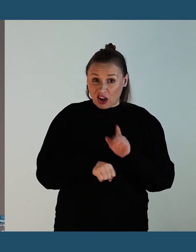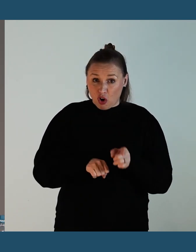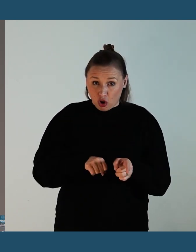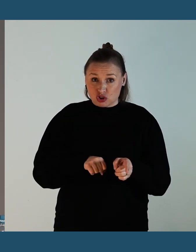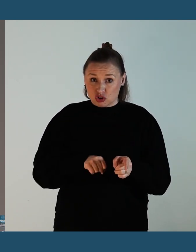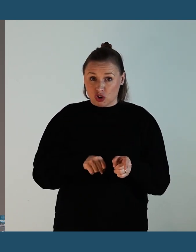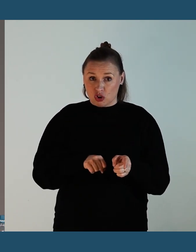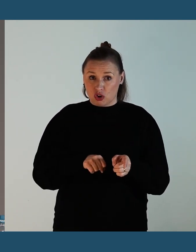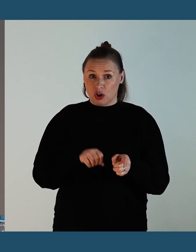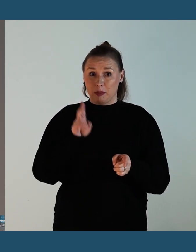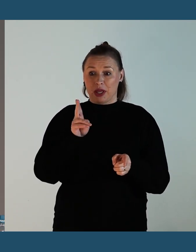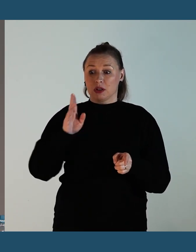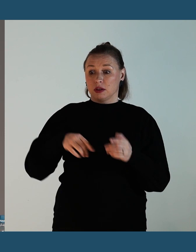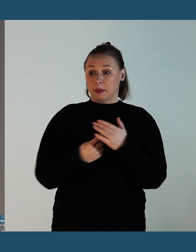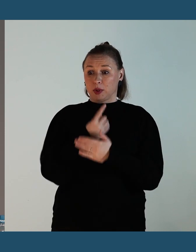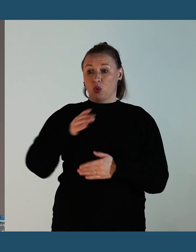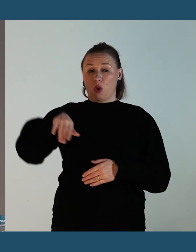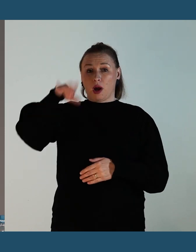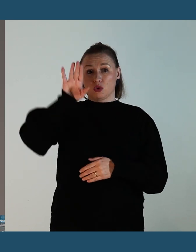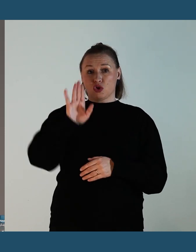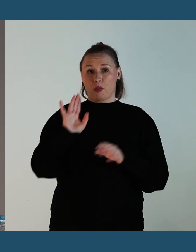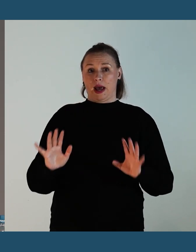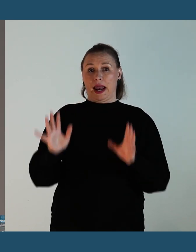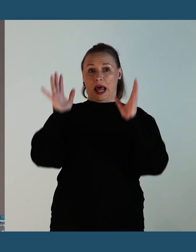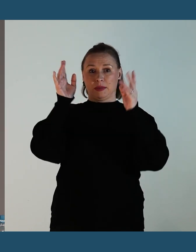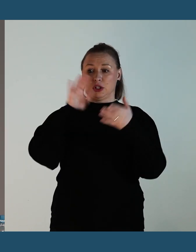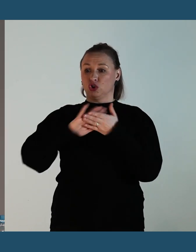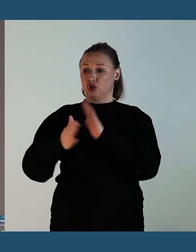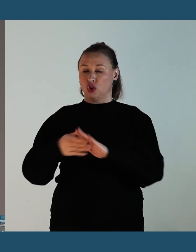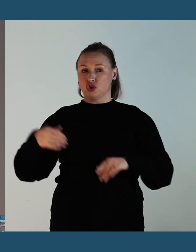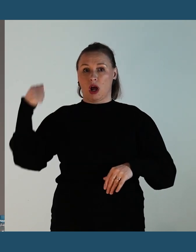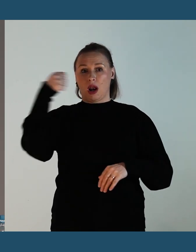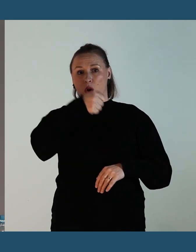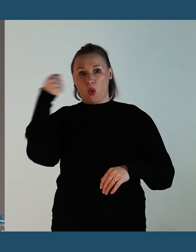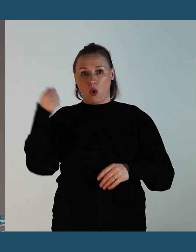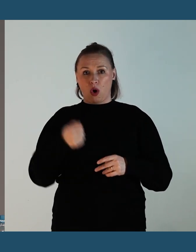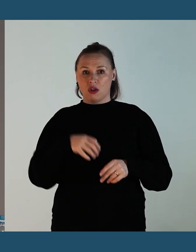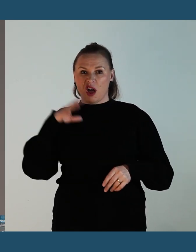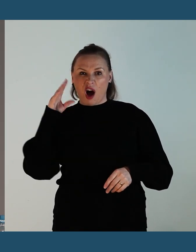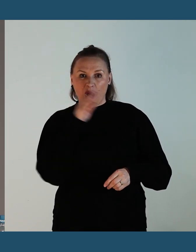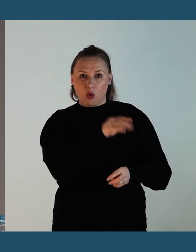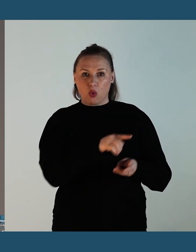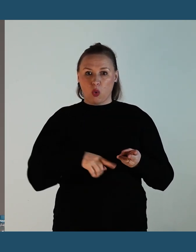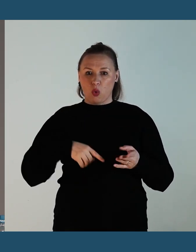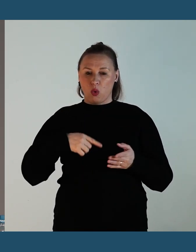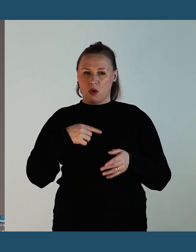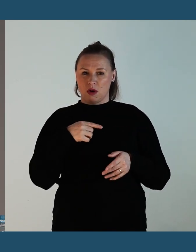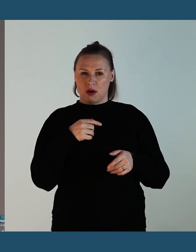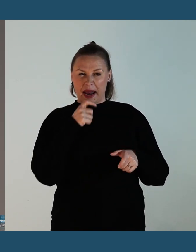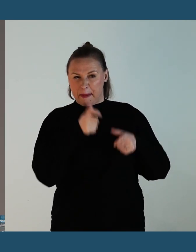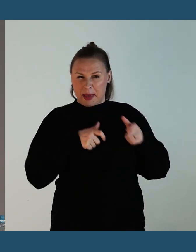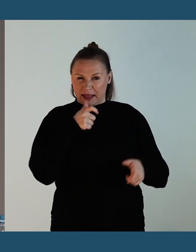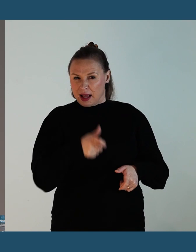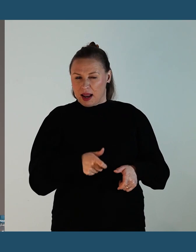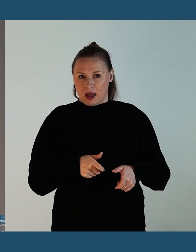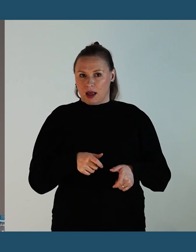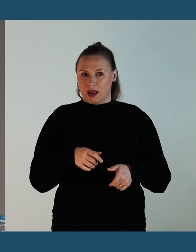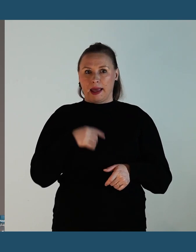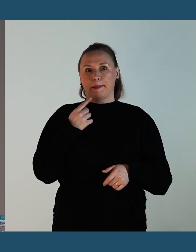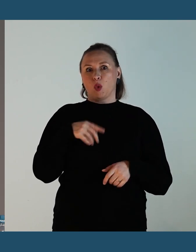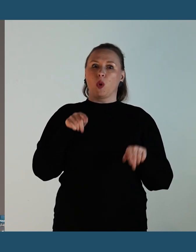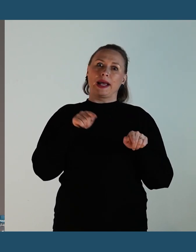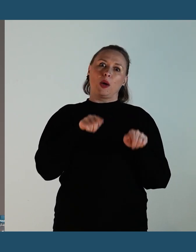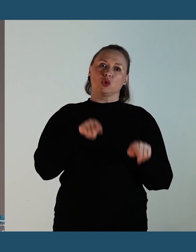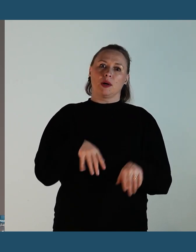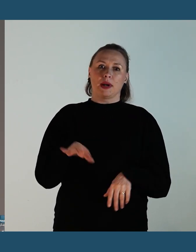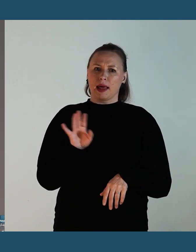Että aikuisten elämässä, jos joku lyö toista tai haukkuu toista tai nimittelee, niin ei me puhuta kiusaamisesta, vaan kyllä me silloin puhutaan